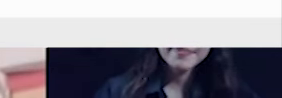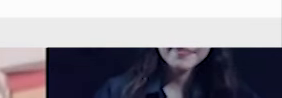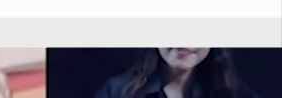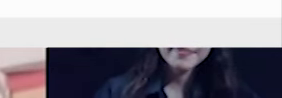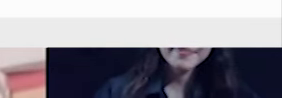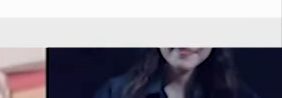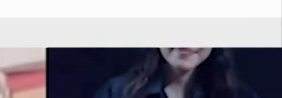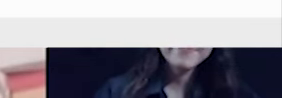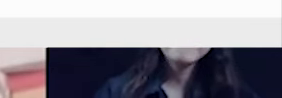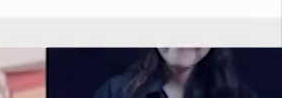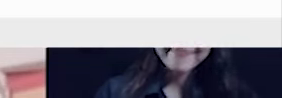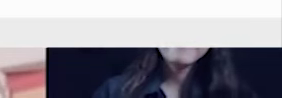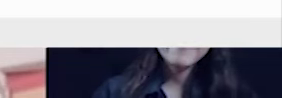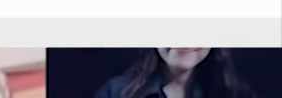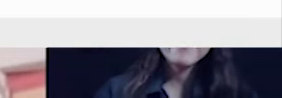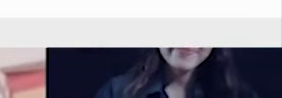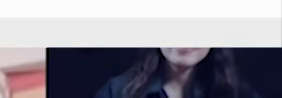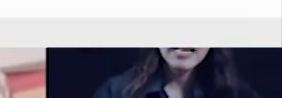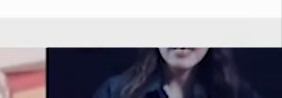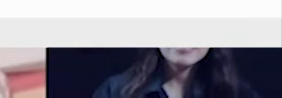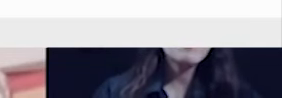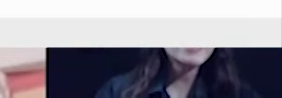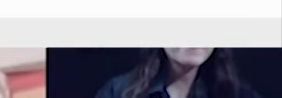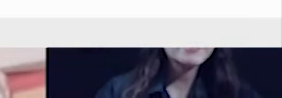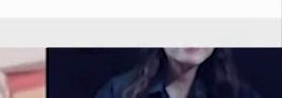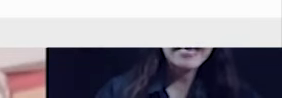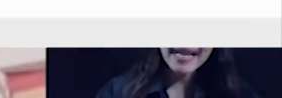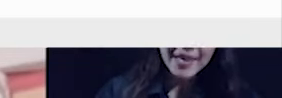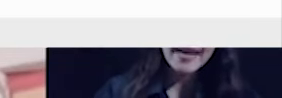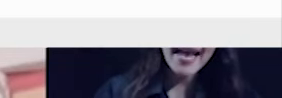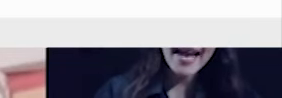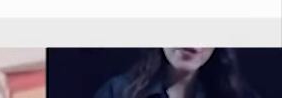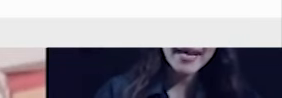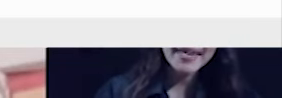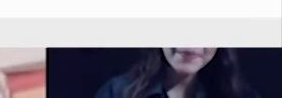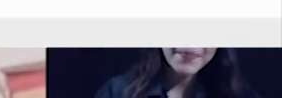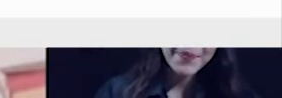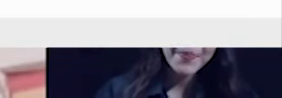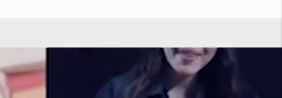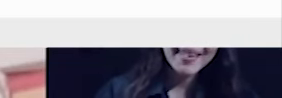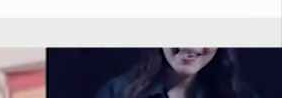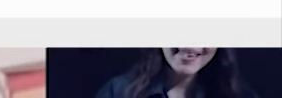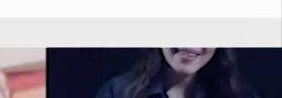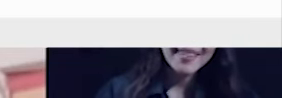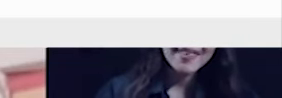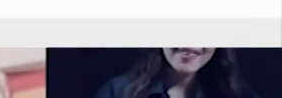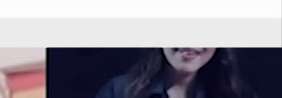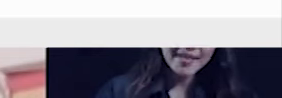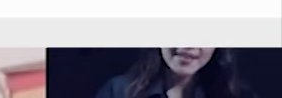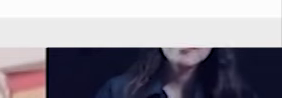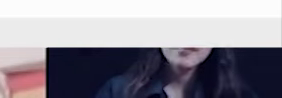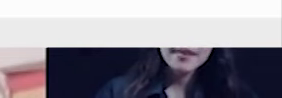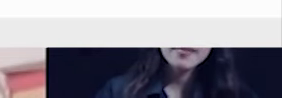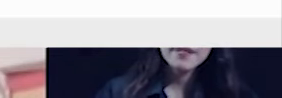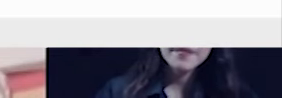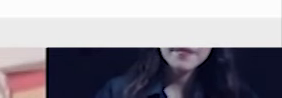ใช้ได้นะครับในสถานการณ์การแบบนี ้ถือว่ายังเป็นการนำที่แข็งแรงอยู่ไหมคะ ผมว่าก็ใช้ได้ครับไม่ได้ถึง